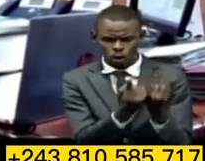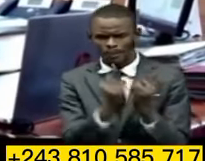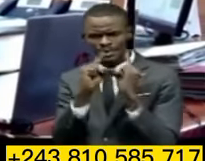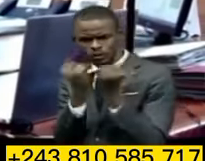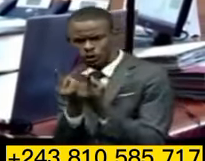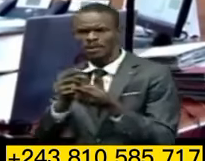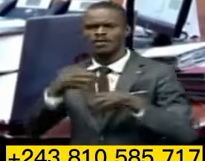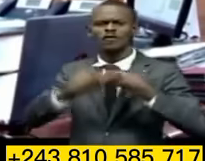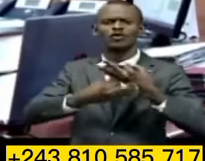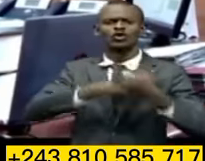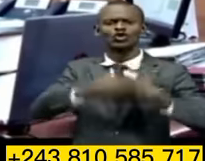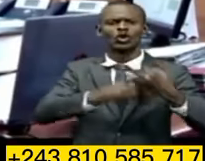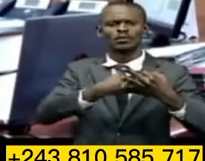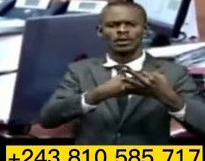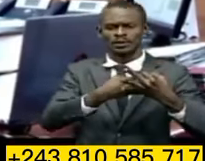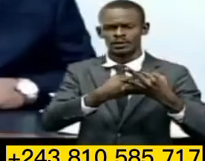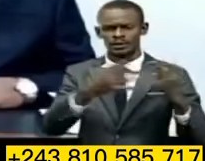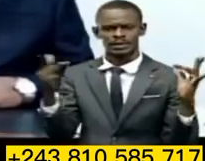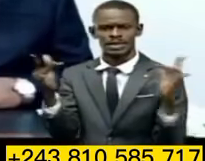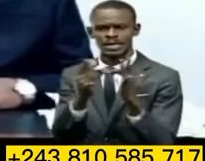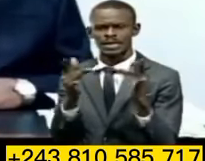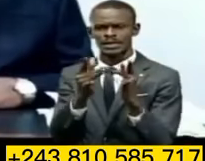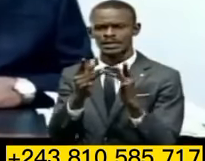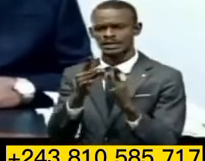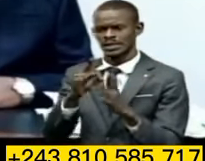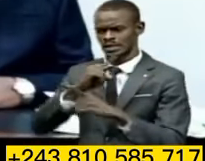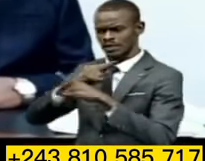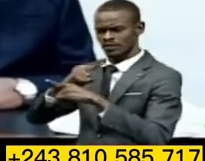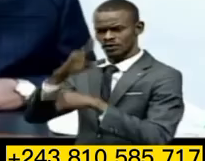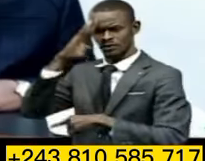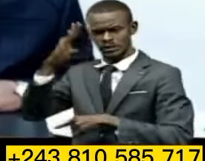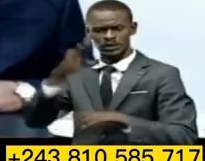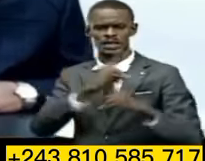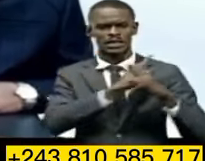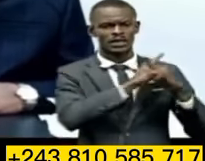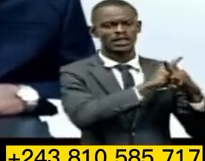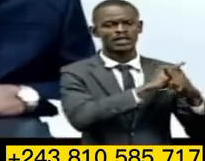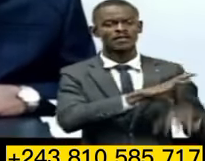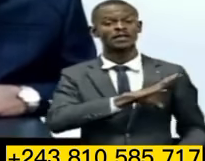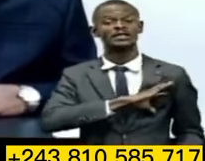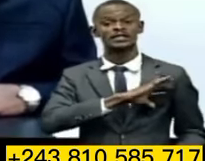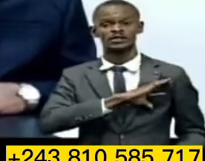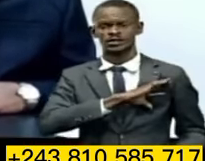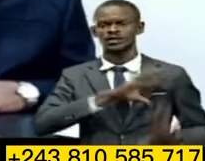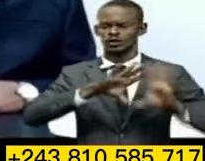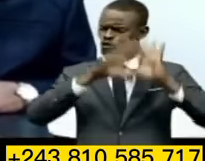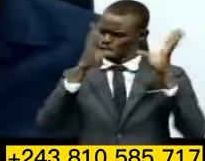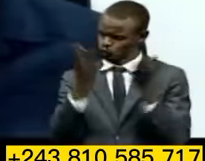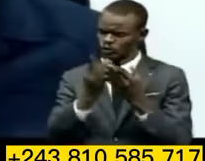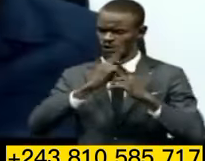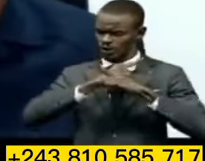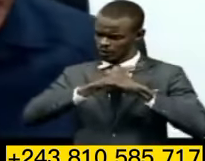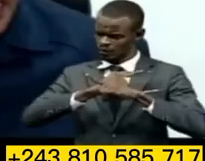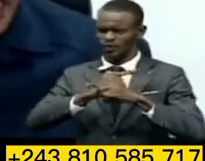être établies entre la défense militaire et la défense civile en vue d'une défense globale performante.